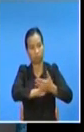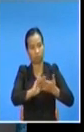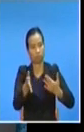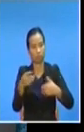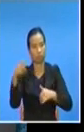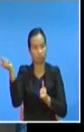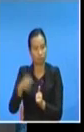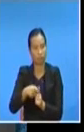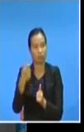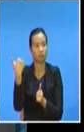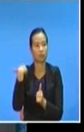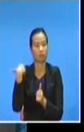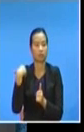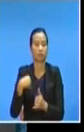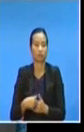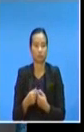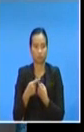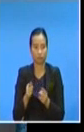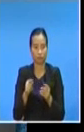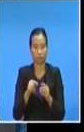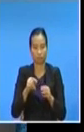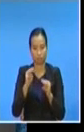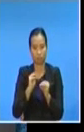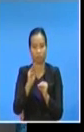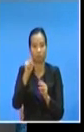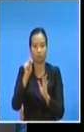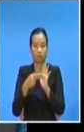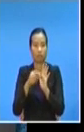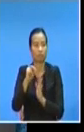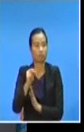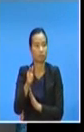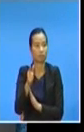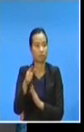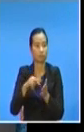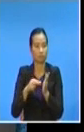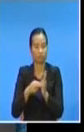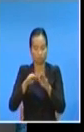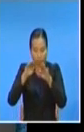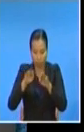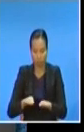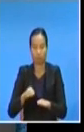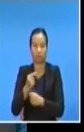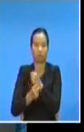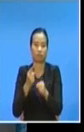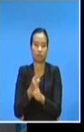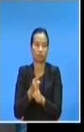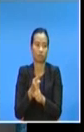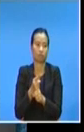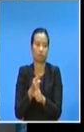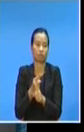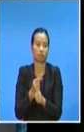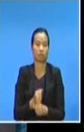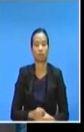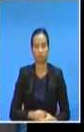ถึงขั้นมากกว่าภาคทันเนี่ยก็จะถูกลดอาวุโสไป1ปีประเด็น